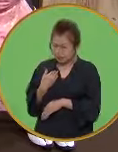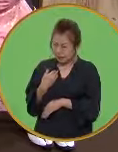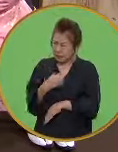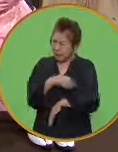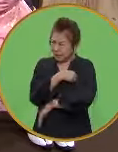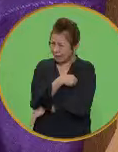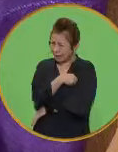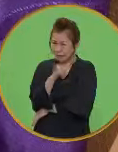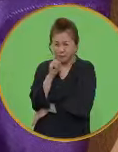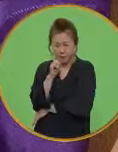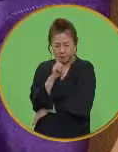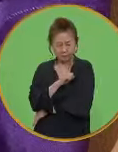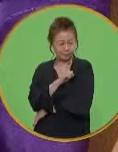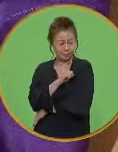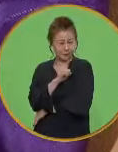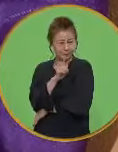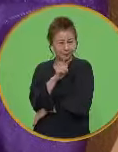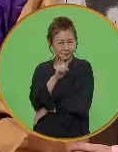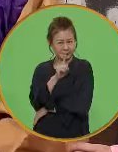ましょう。